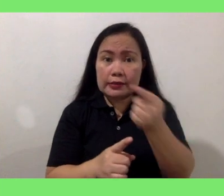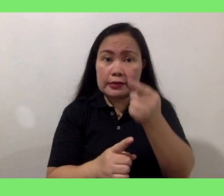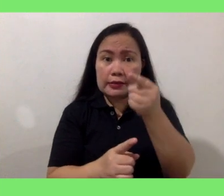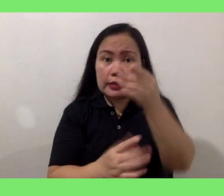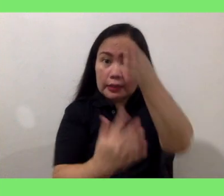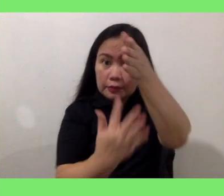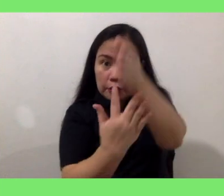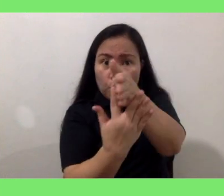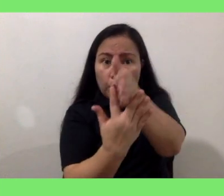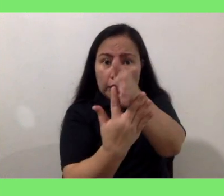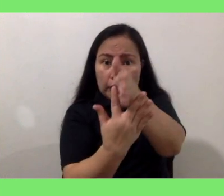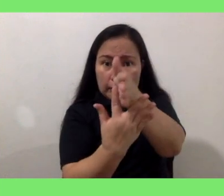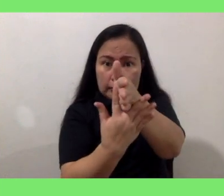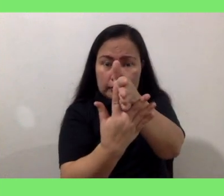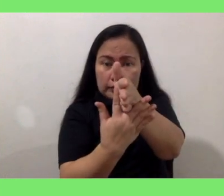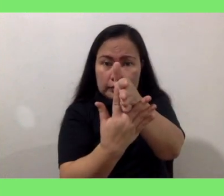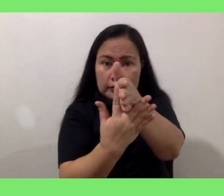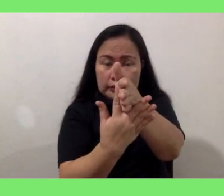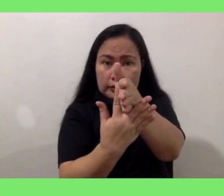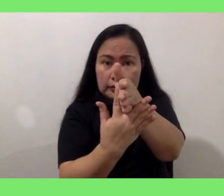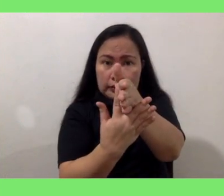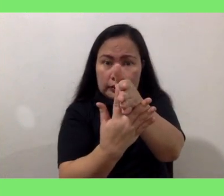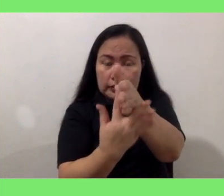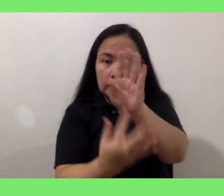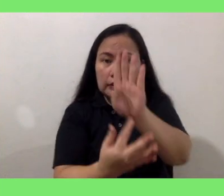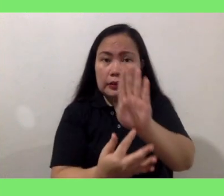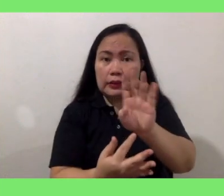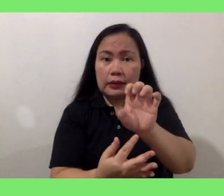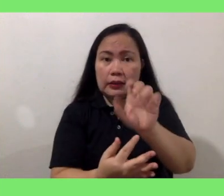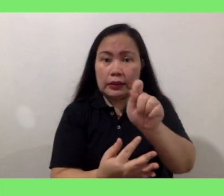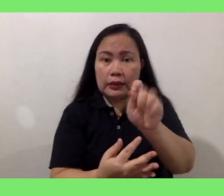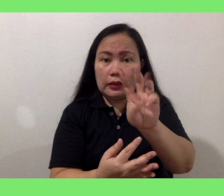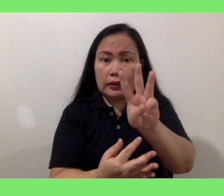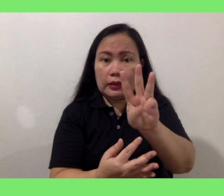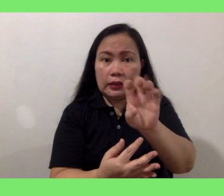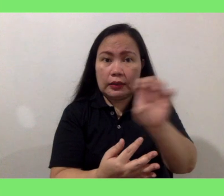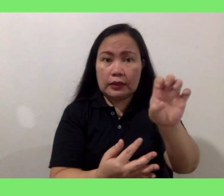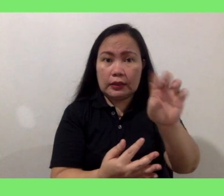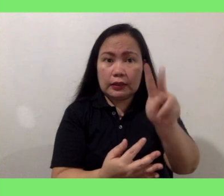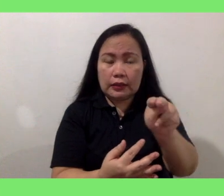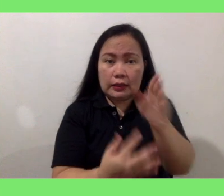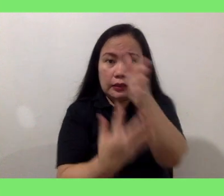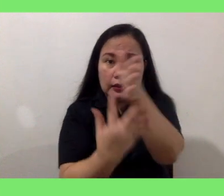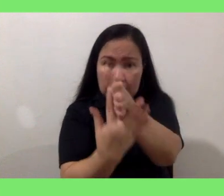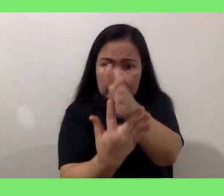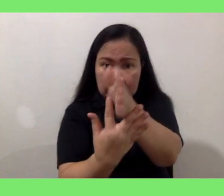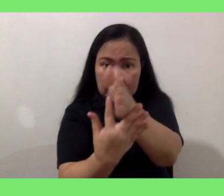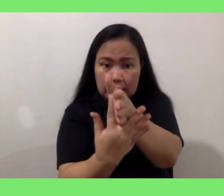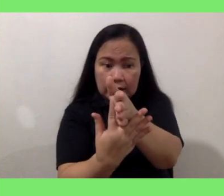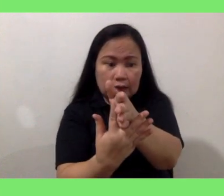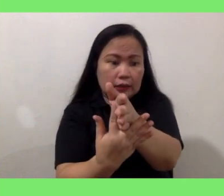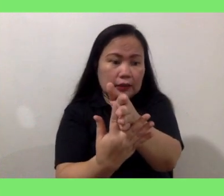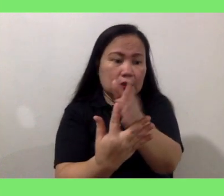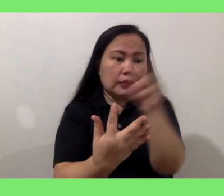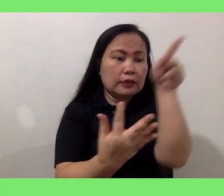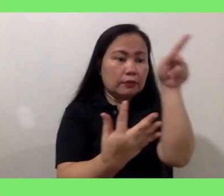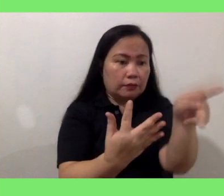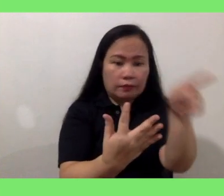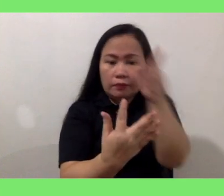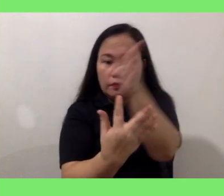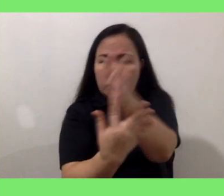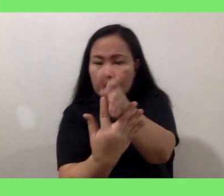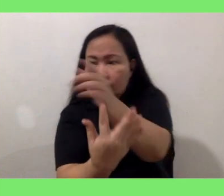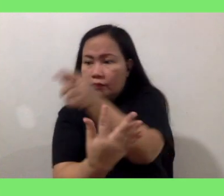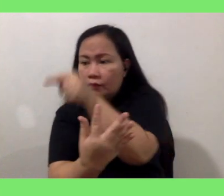always in between. Okay? It is always in between the other